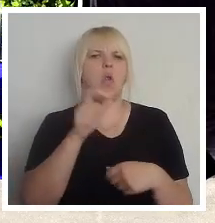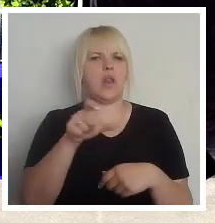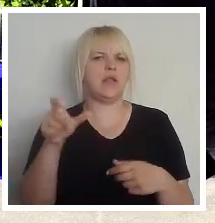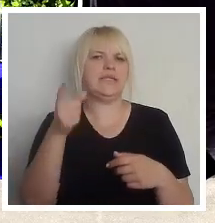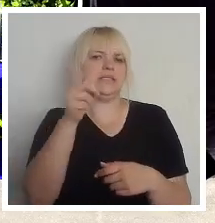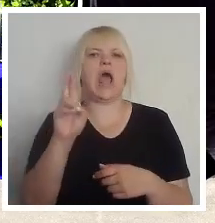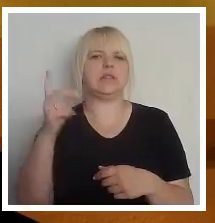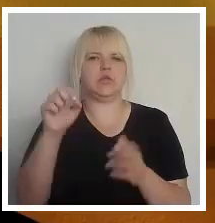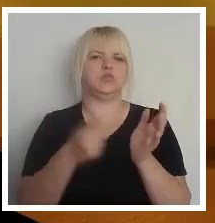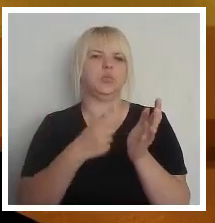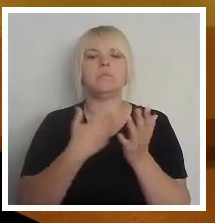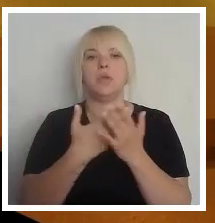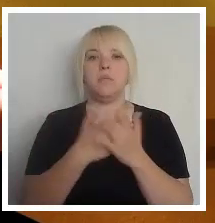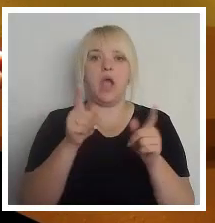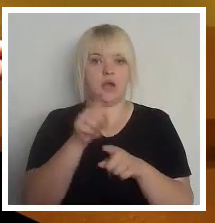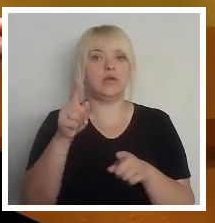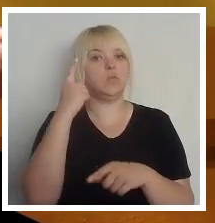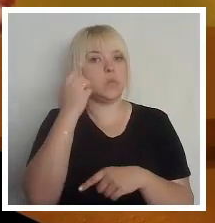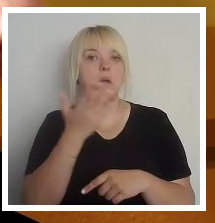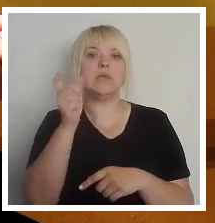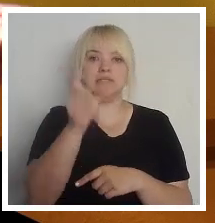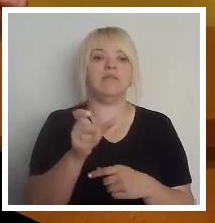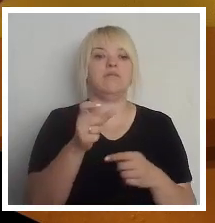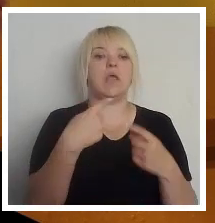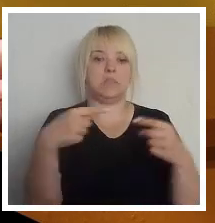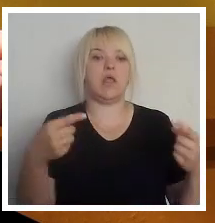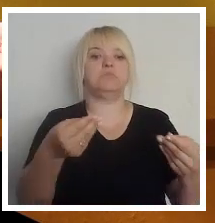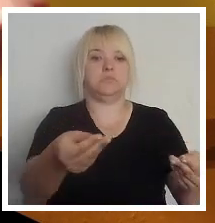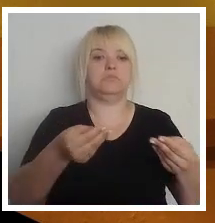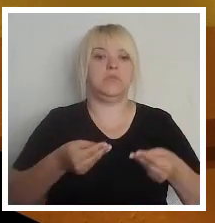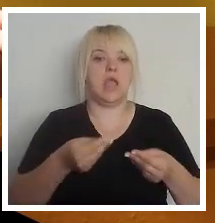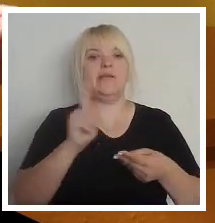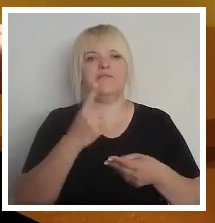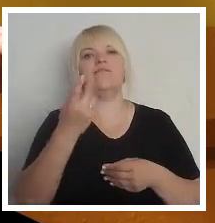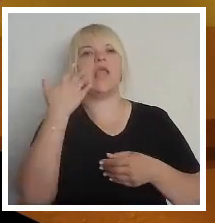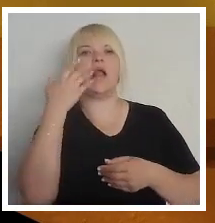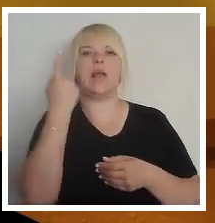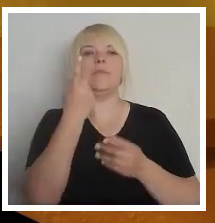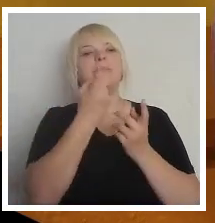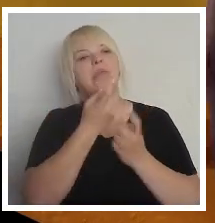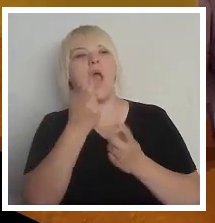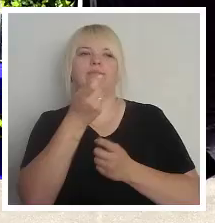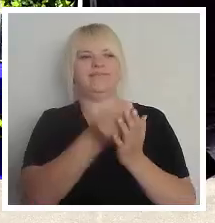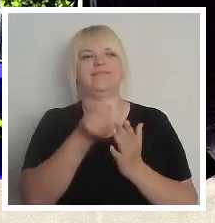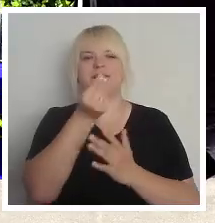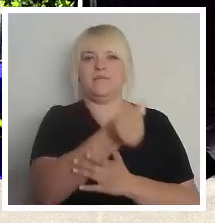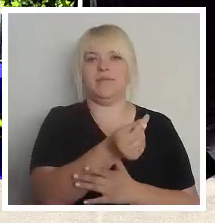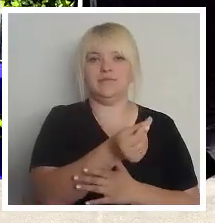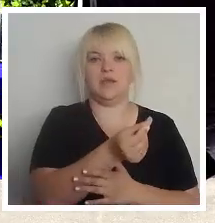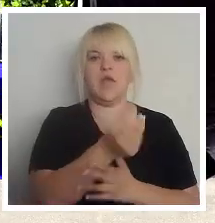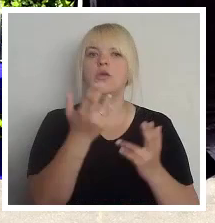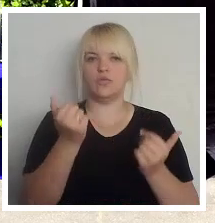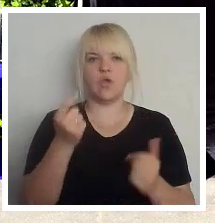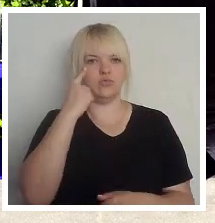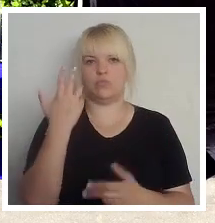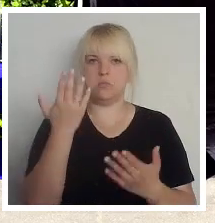cilvēks saņem to fizisko priekšmetu, pretī viņu ir vieglāk pierunāt, samaksāt? Nu jā, es domāju, ka jā,